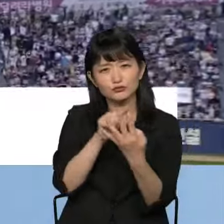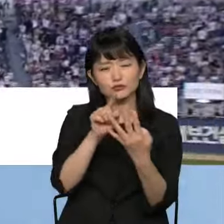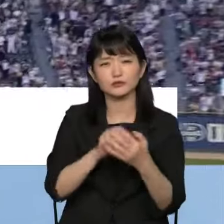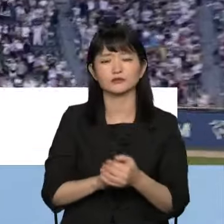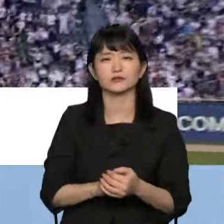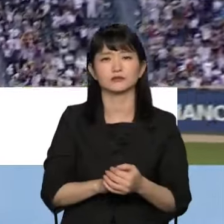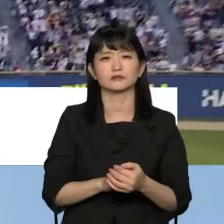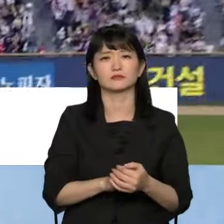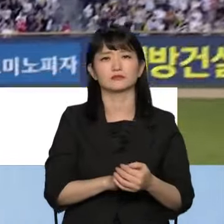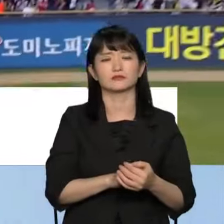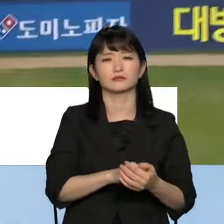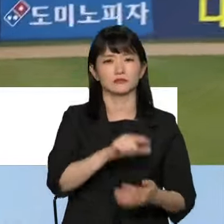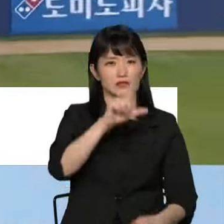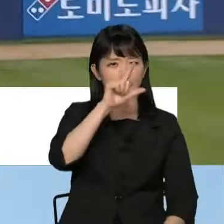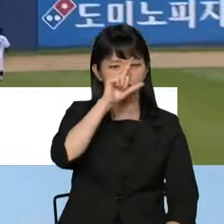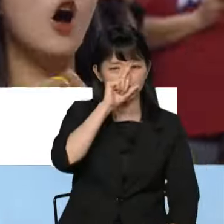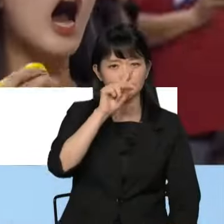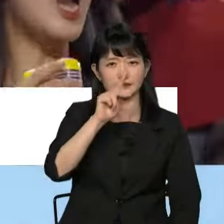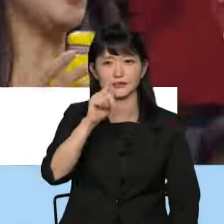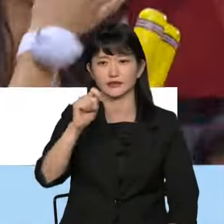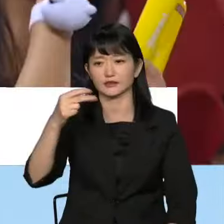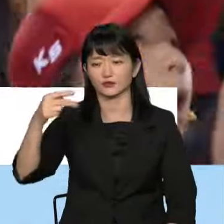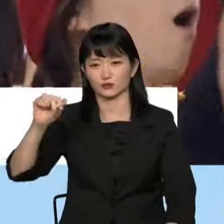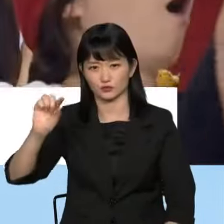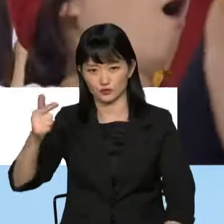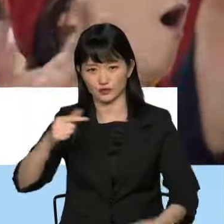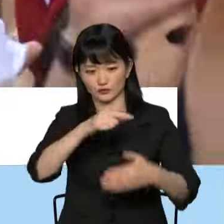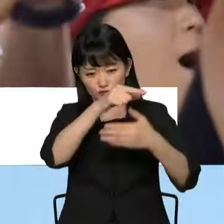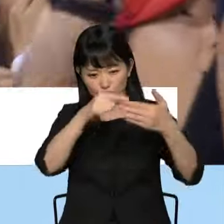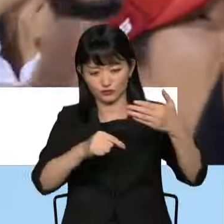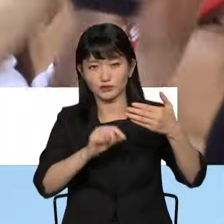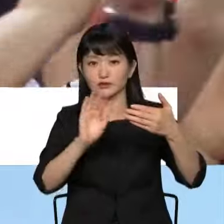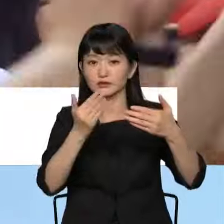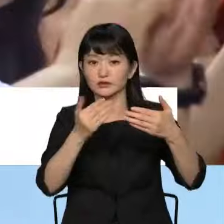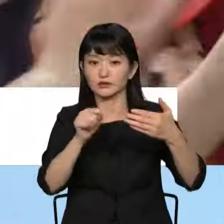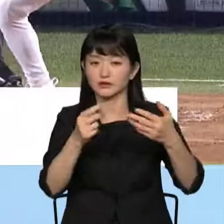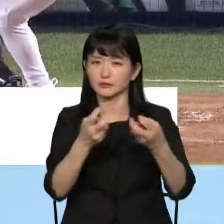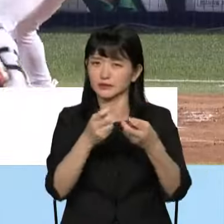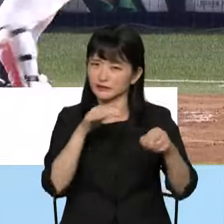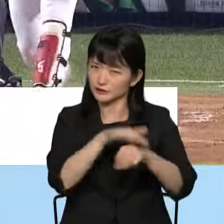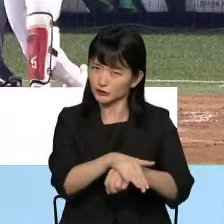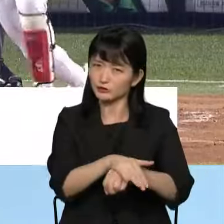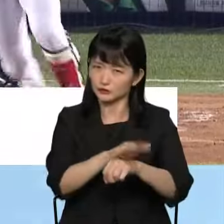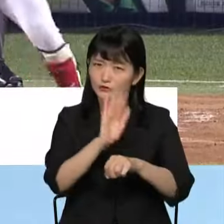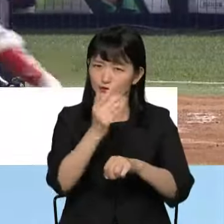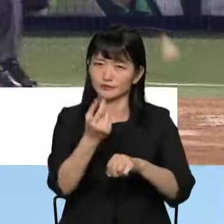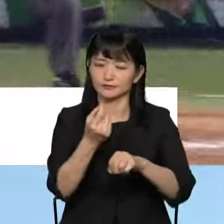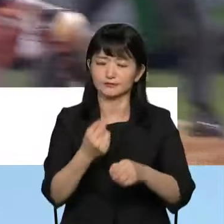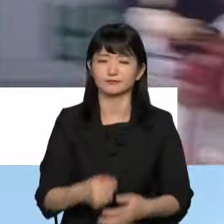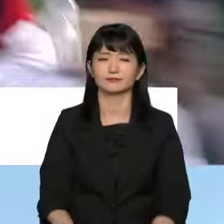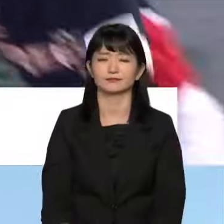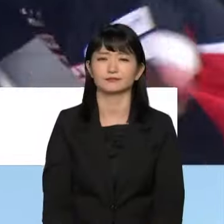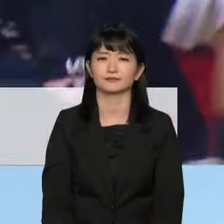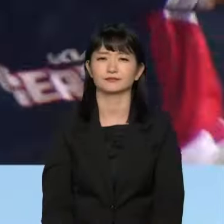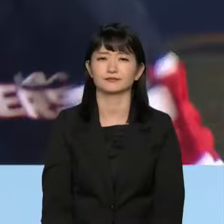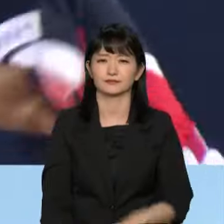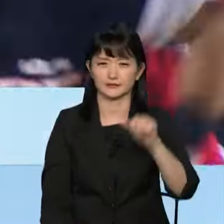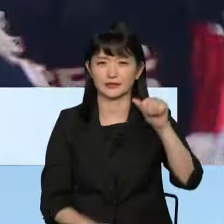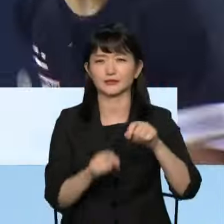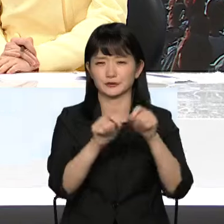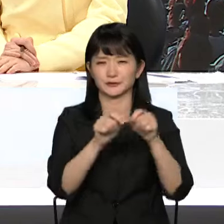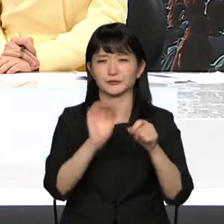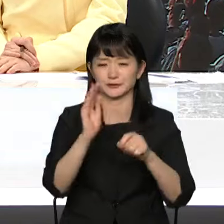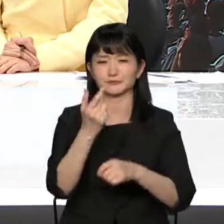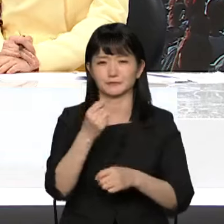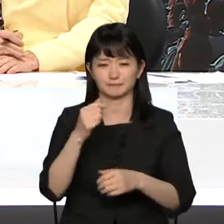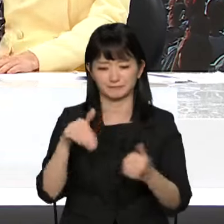LG, KT, 두산 이렇게 되거든요. 네. 그 순위식으로 지금 가지 않을까요? 그렇게 다섯 팀. 네네네.